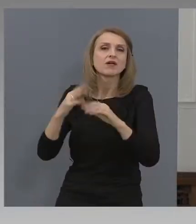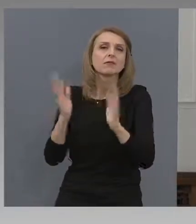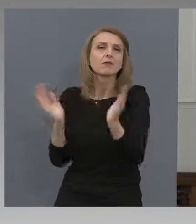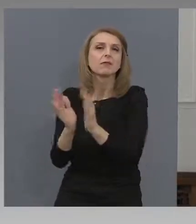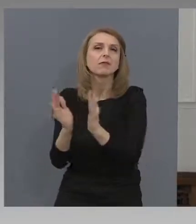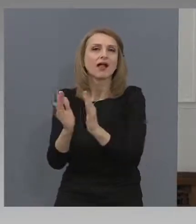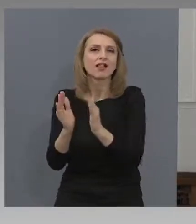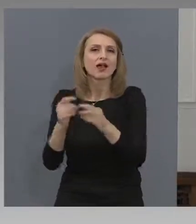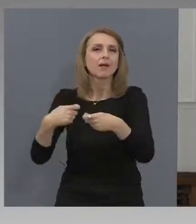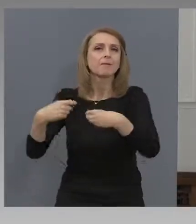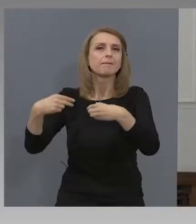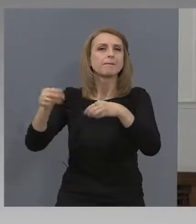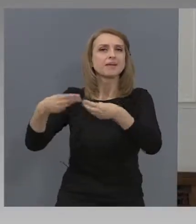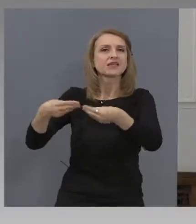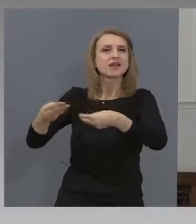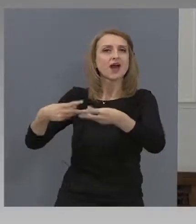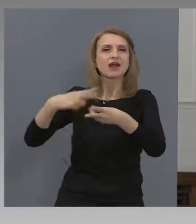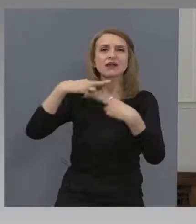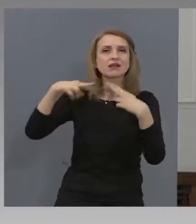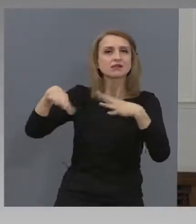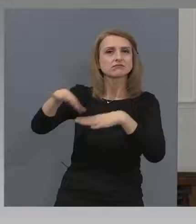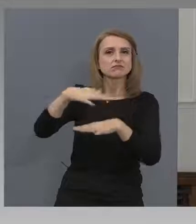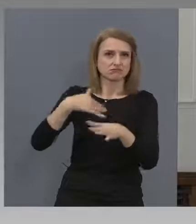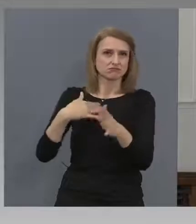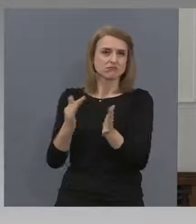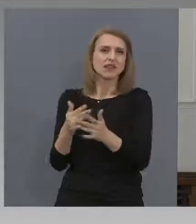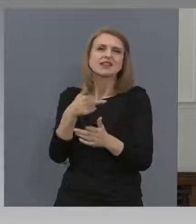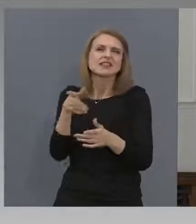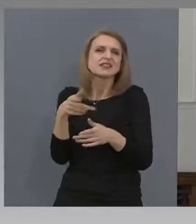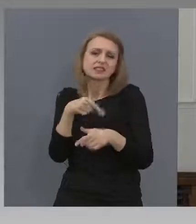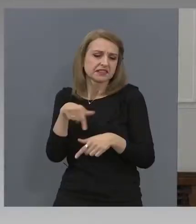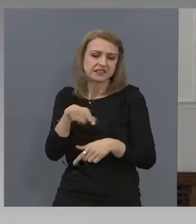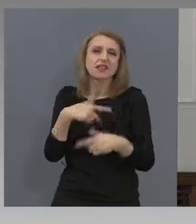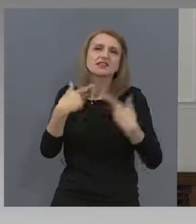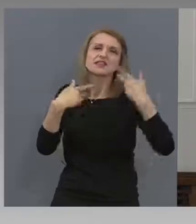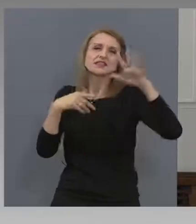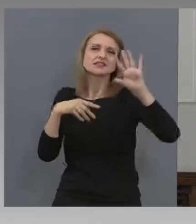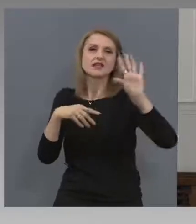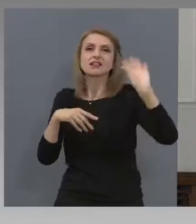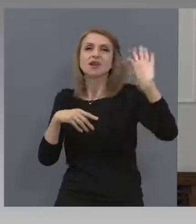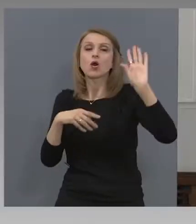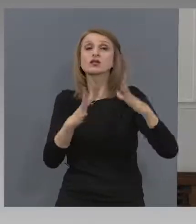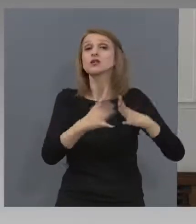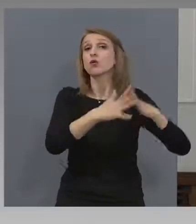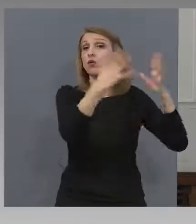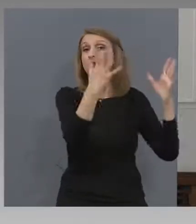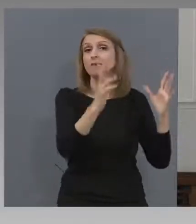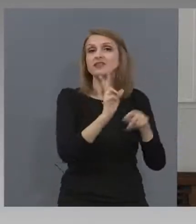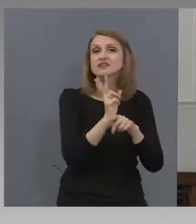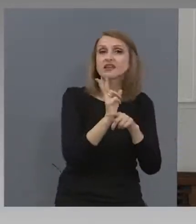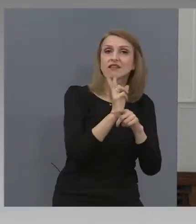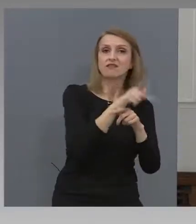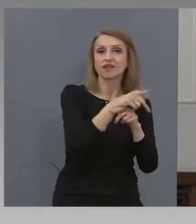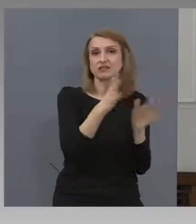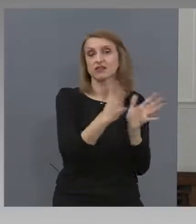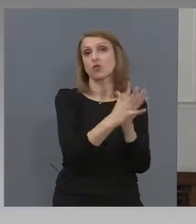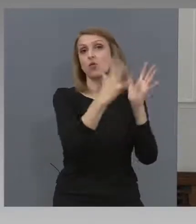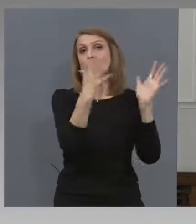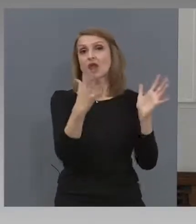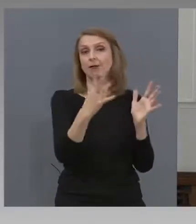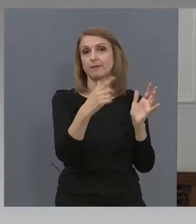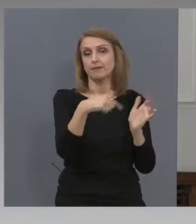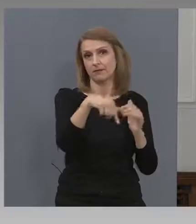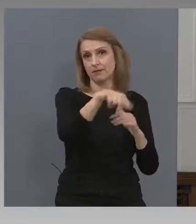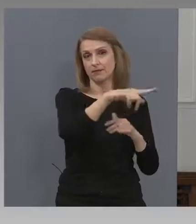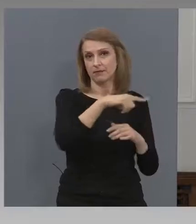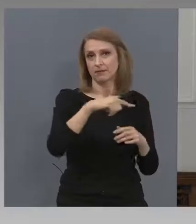пазар, тържище и така нататък. Те изобщо и не искат да, как да кажа, да влизат в тази